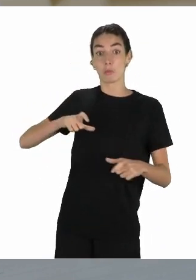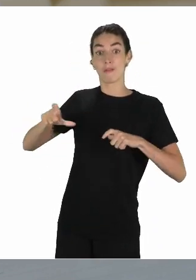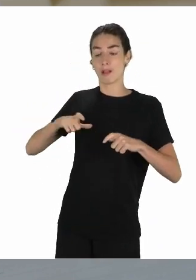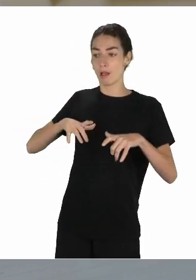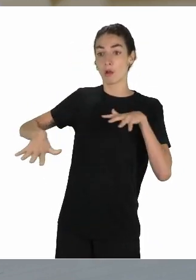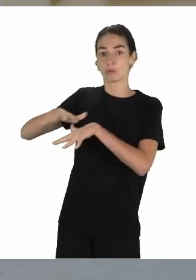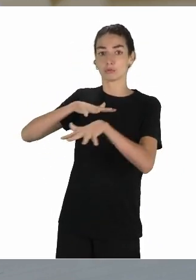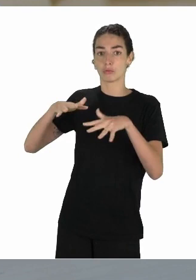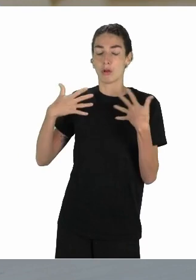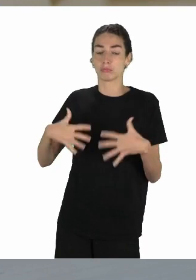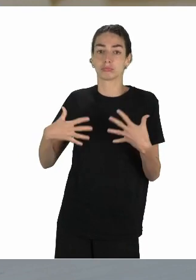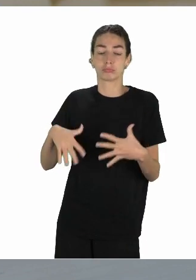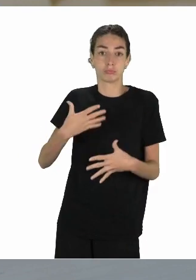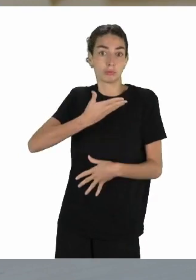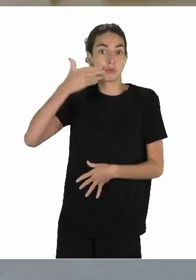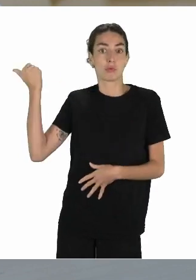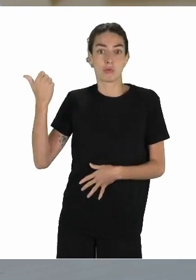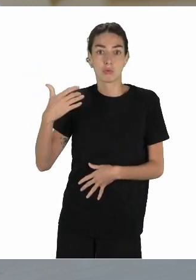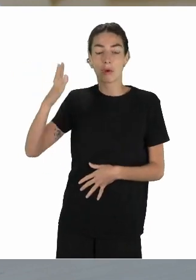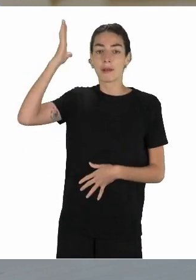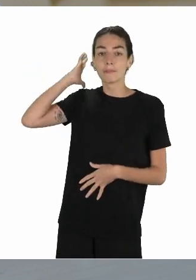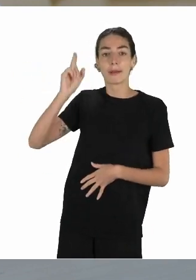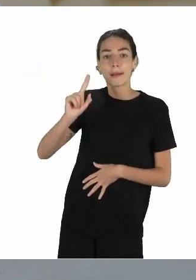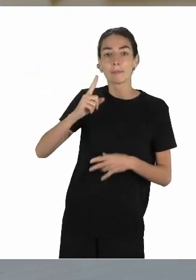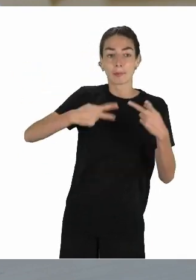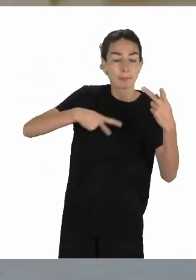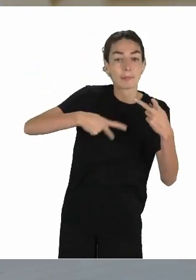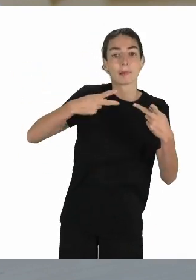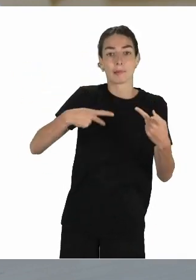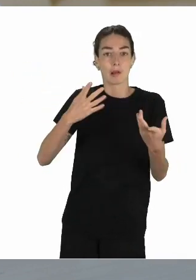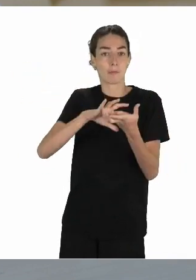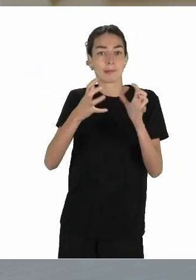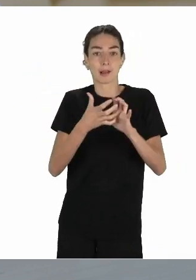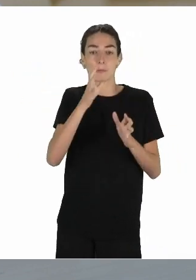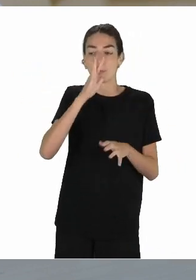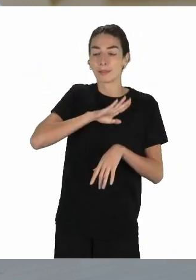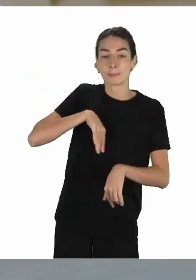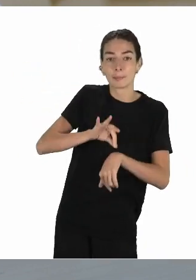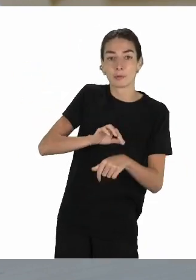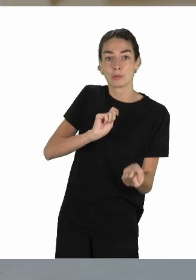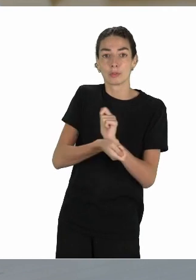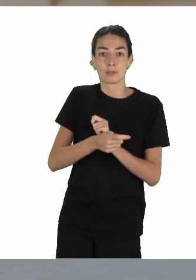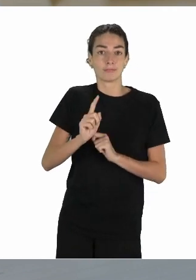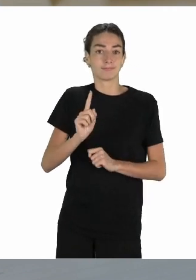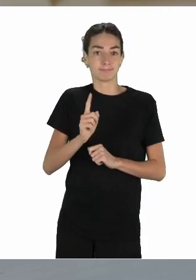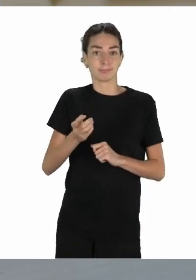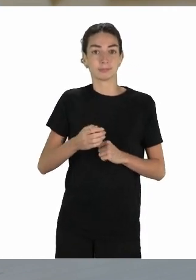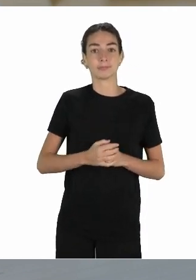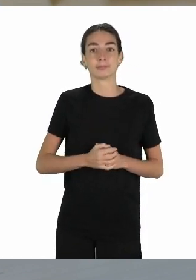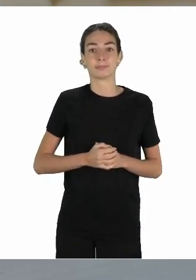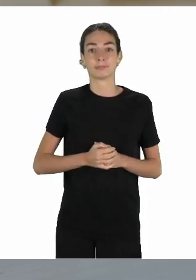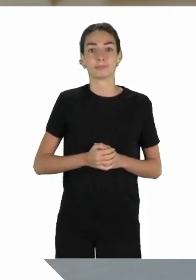côté-là, on s'arrange quand même beaucoup mieux entre collègues. Par rapport à avant, c'était du papier, on ne pouvait pas se permettre de changer comme on voulait.